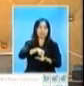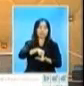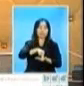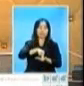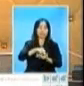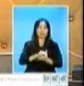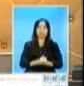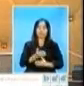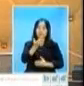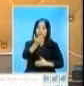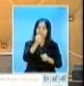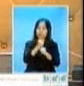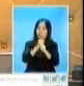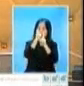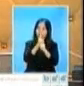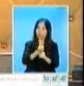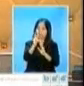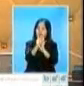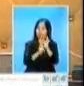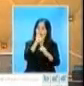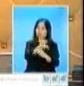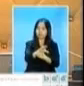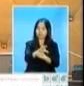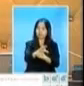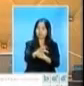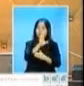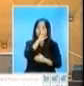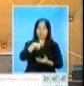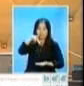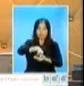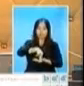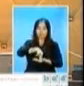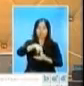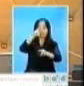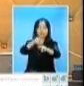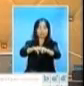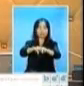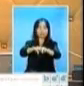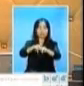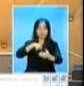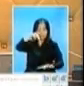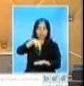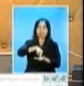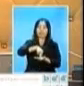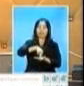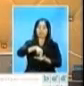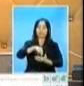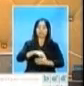ทุกคนขอให้ปฏิบัติตามข้อบังคับประชุมนะครับเมื่อผมยืนขึ้นท่านนั่งเพราะฉะนั้นผมจะยืนพูด